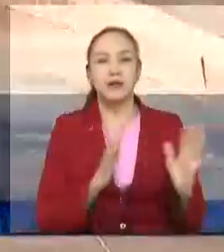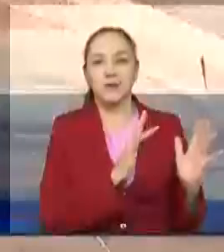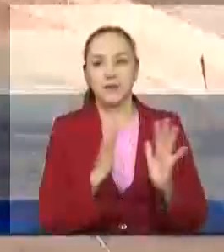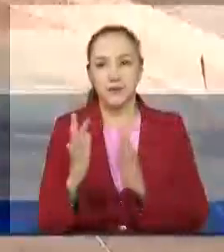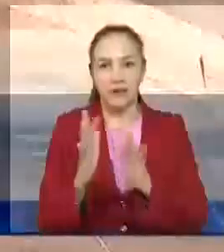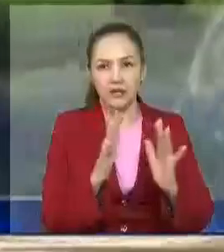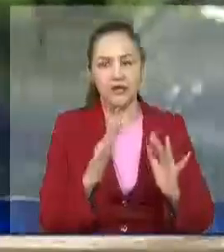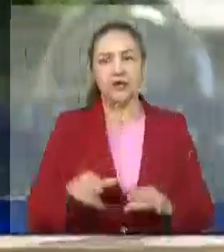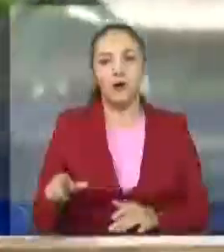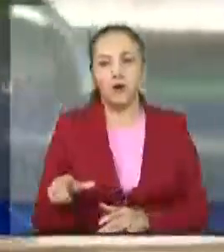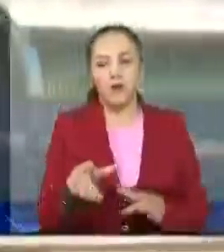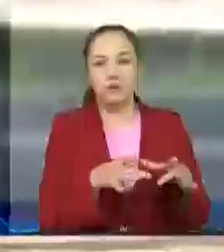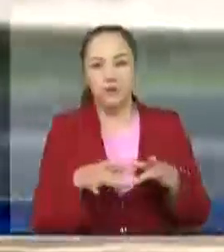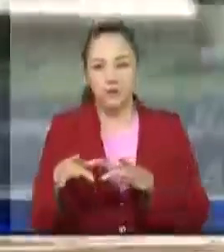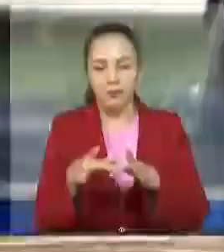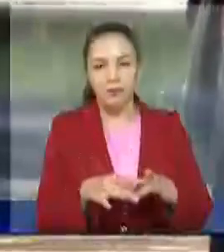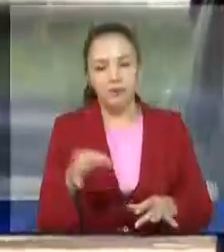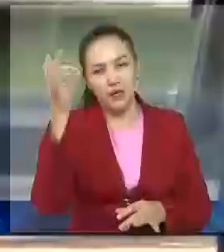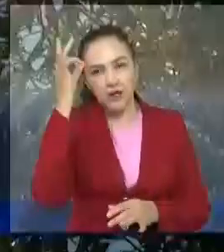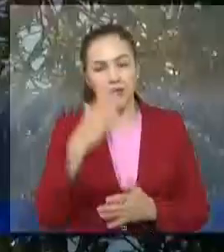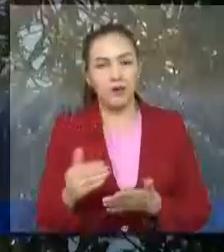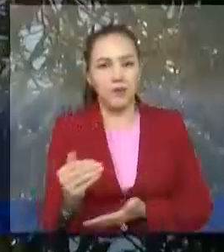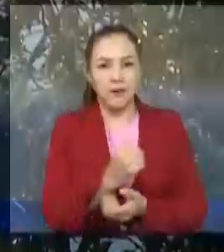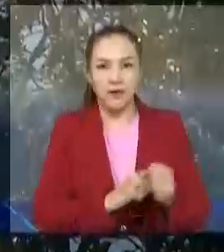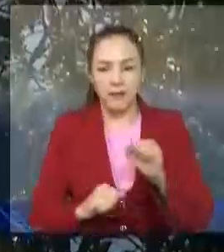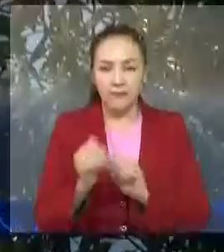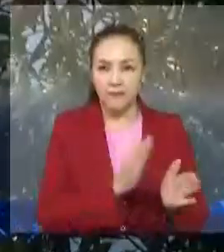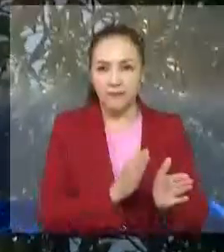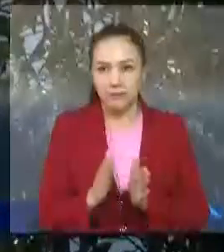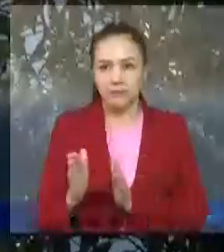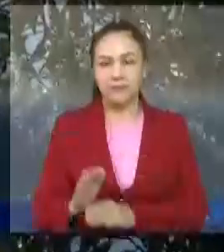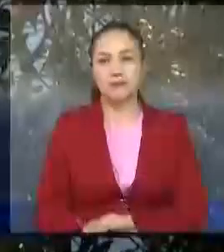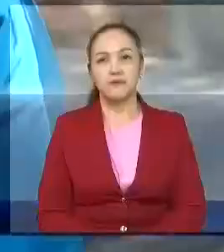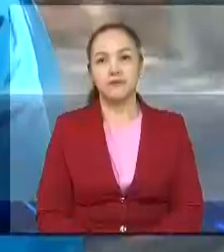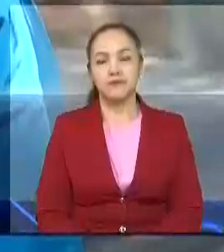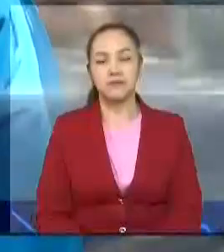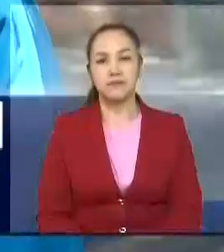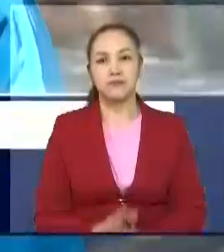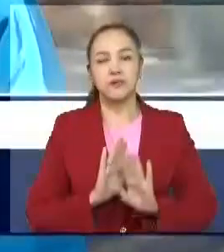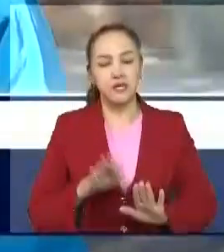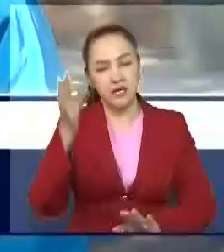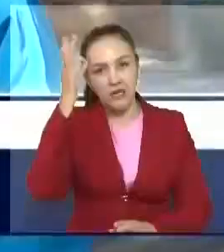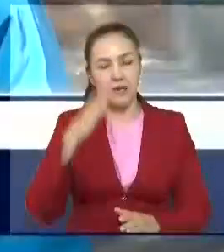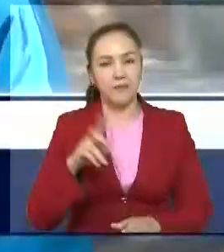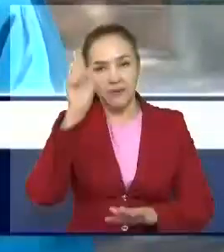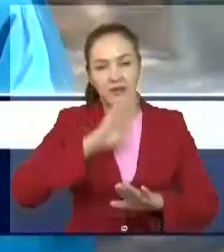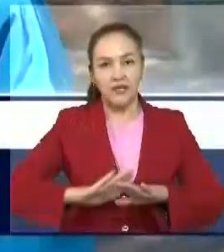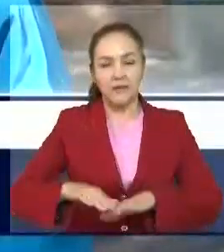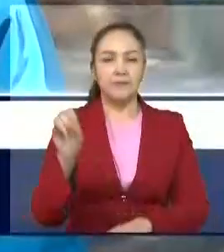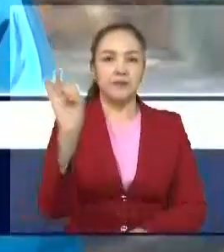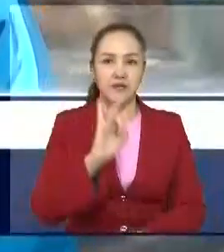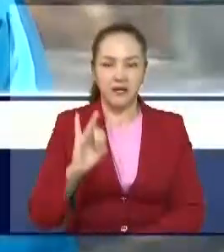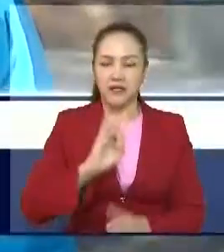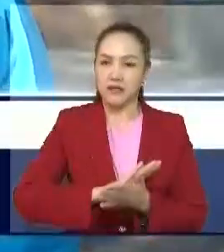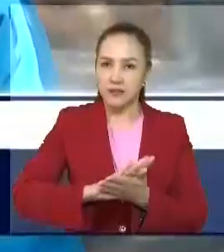саябақтарды, өзенгүлдердің жағасын, ескерткіштердің аумағын ретке келтіруде. Бұл тек қана ескерткіш емес, бұл елдің тарихы. Оны